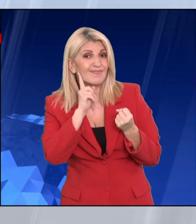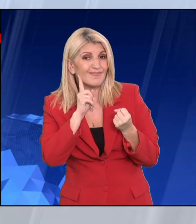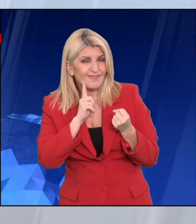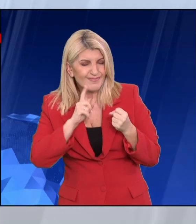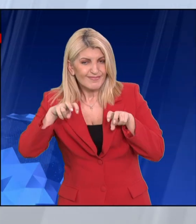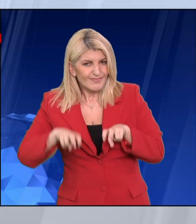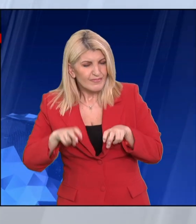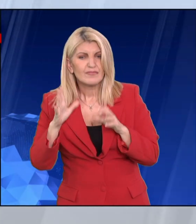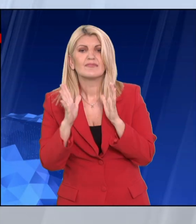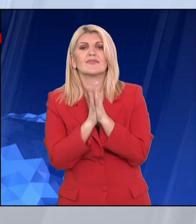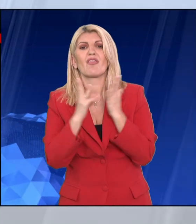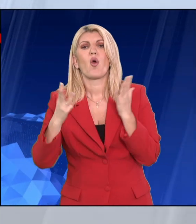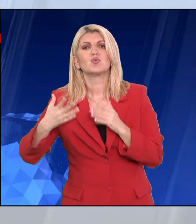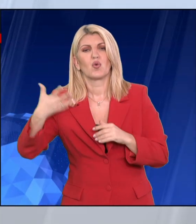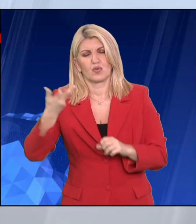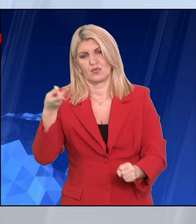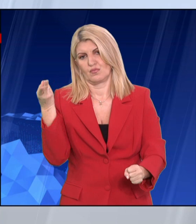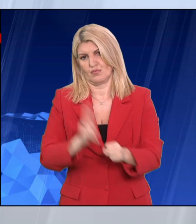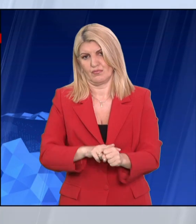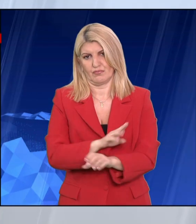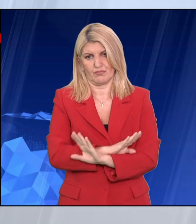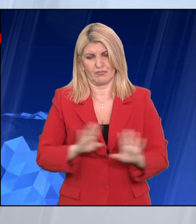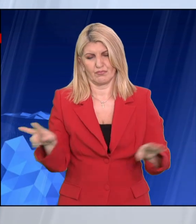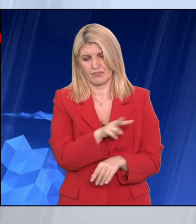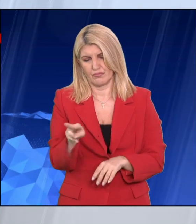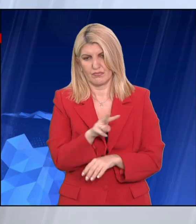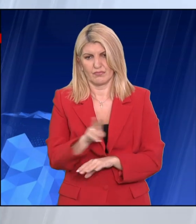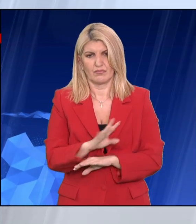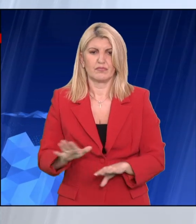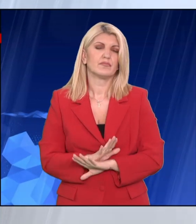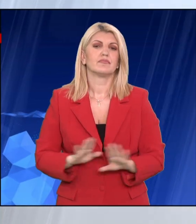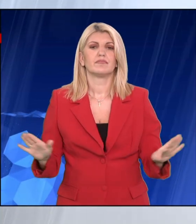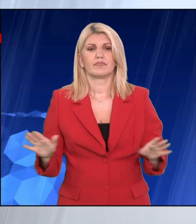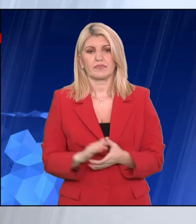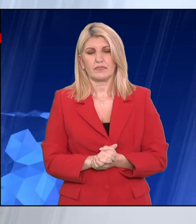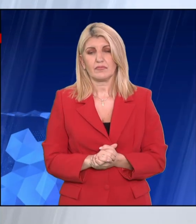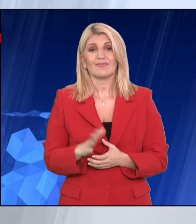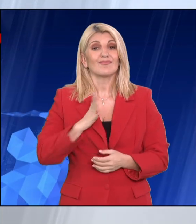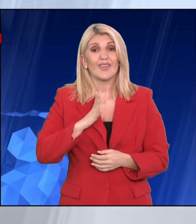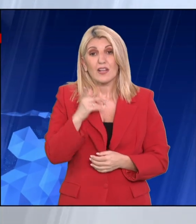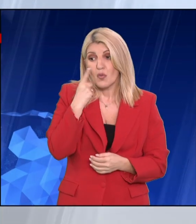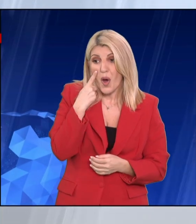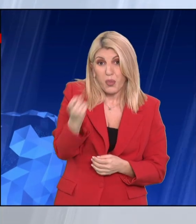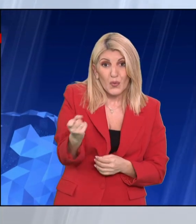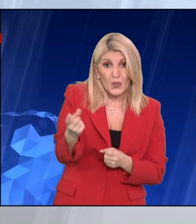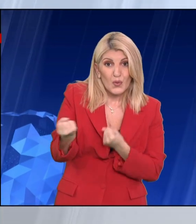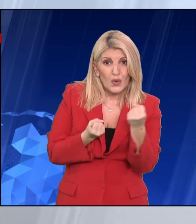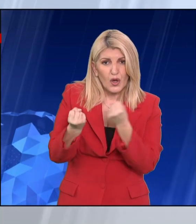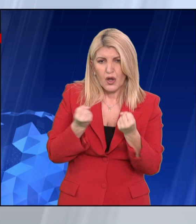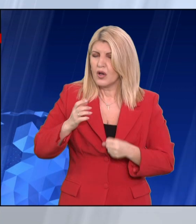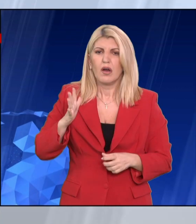Είχε ουσιαστικά γίνει ένα κομμάτι. Αυτόπτες μάρτυρες του τραγικού δυστυχήματος παραμένουν σε